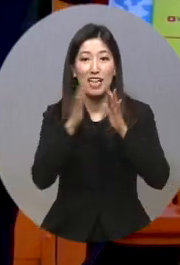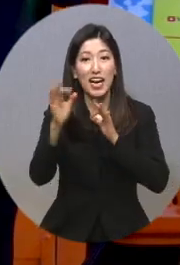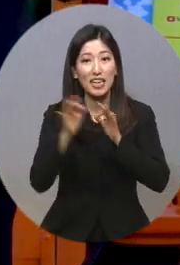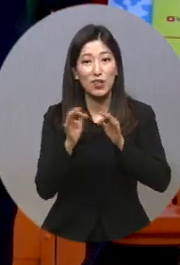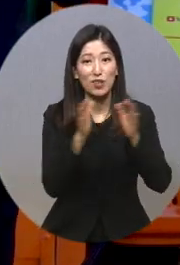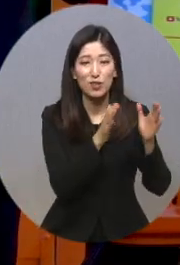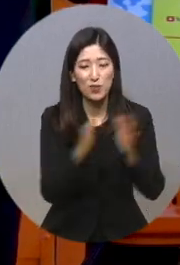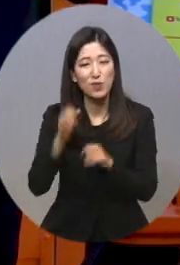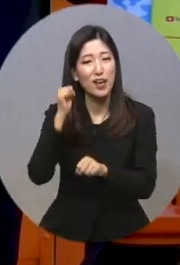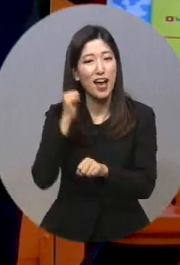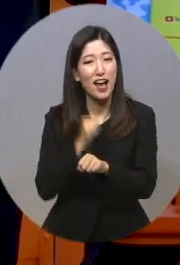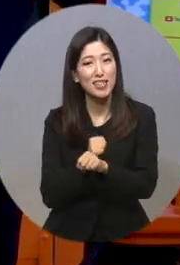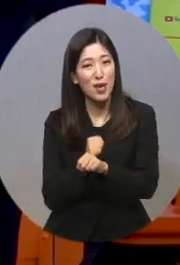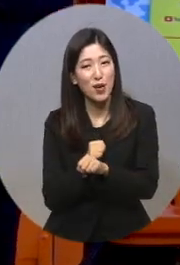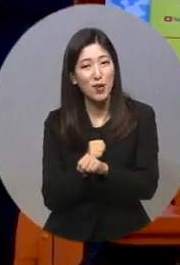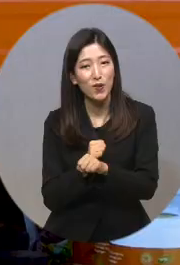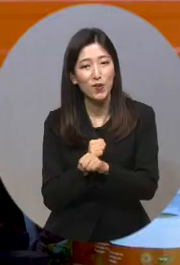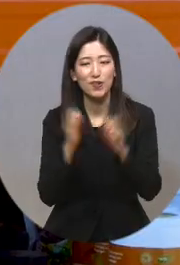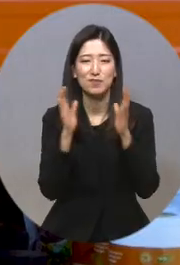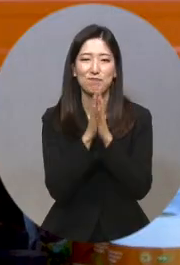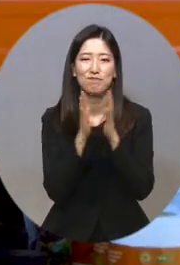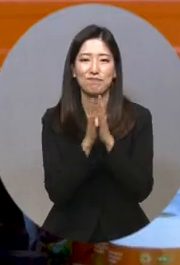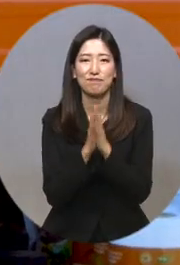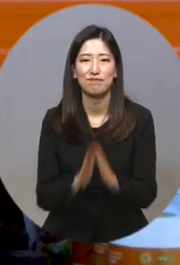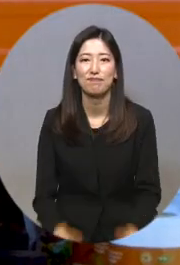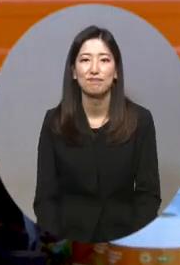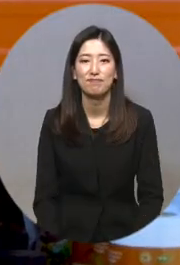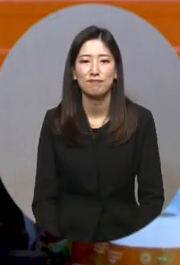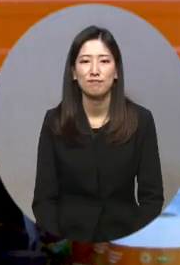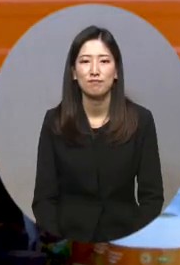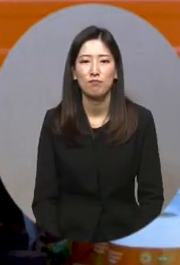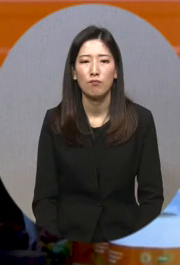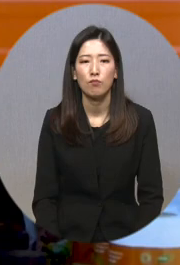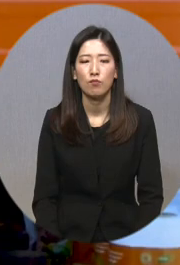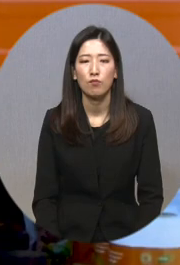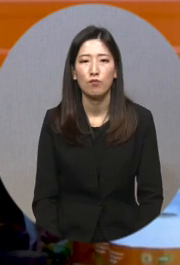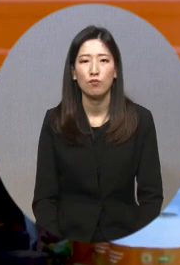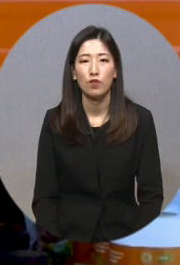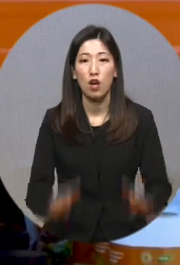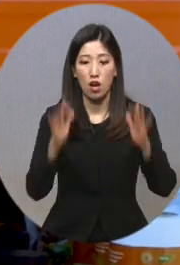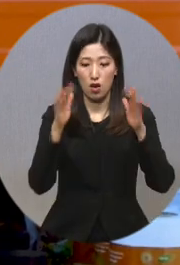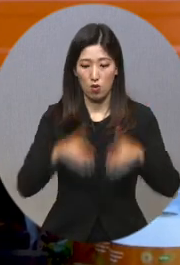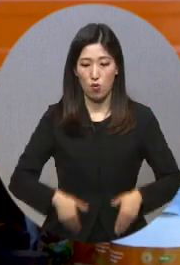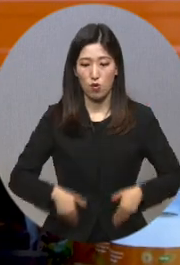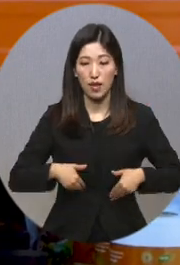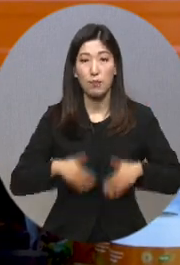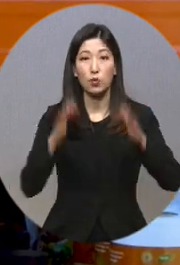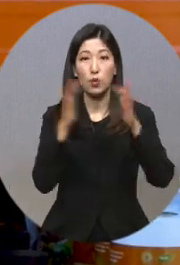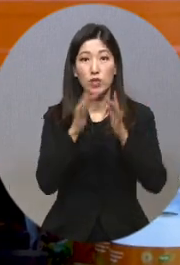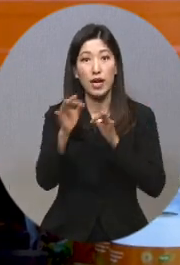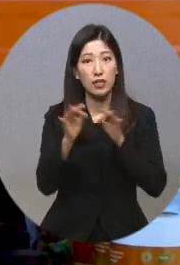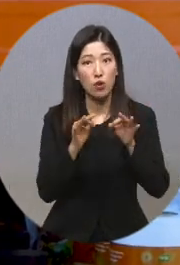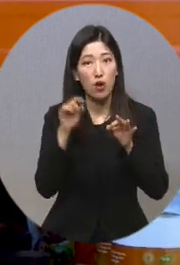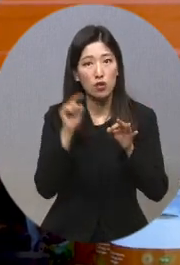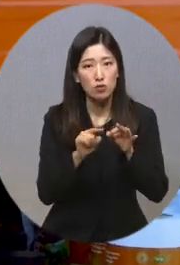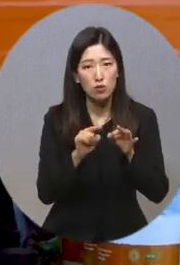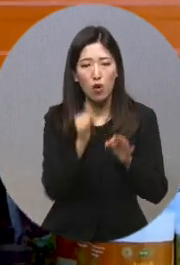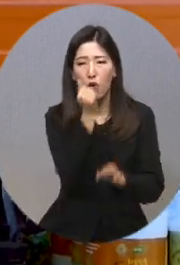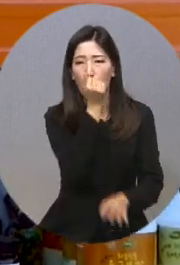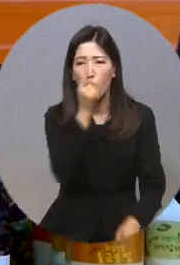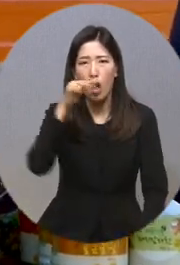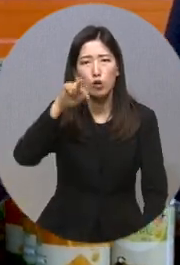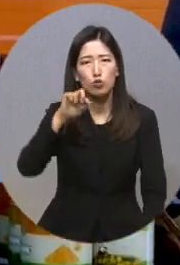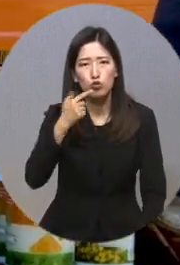남도장터에서 준비하세요. 자 그럼 과연 온라인 쇼핑몰 남도장터에서는 어떤 화순의